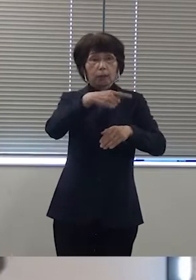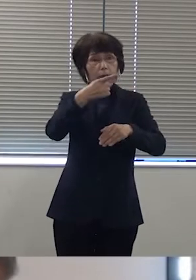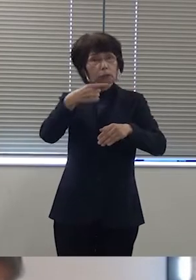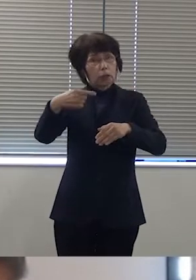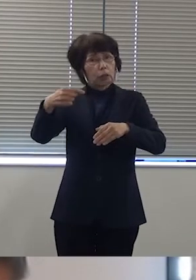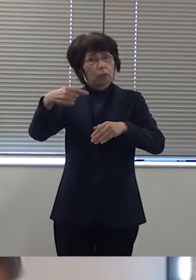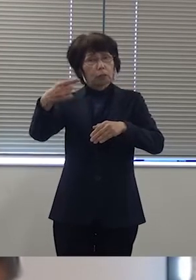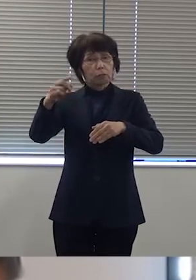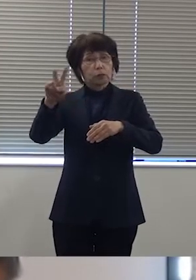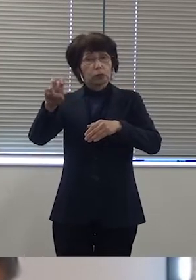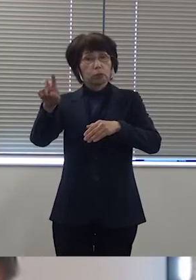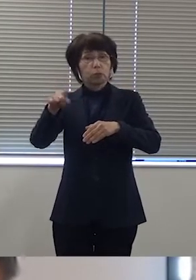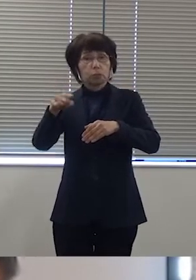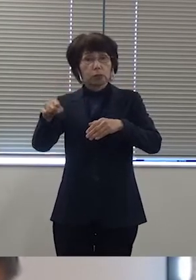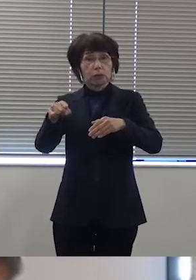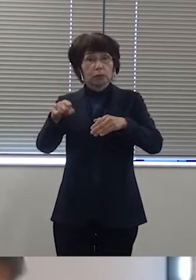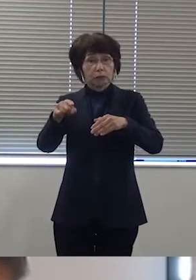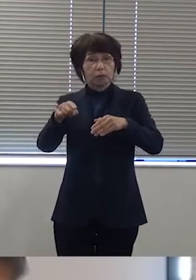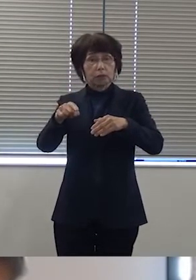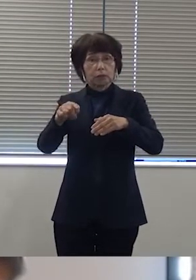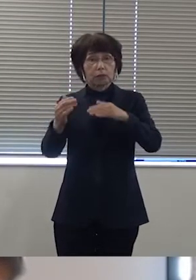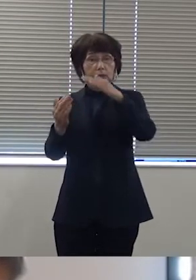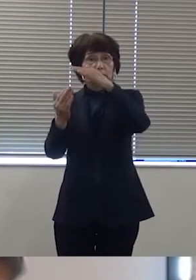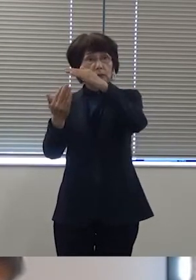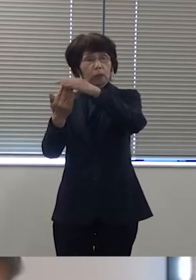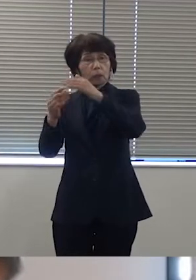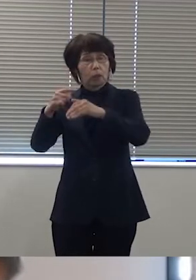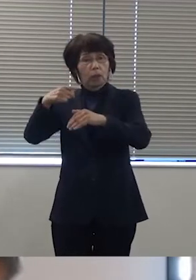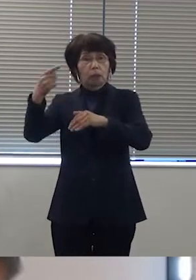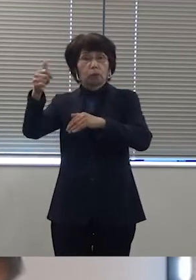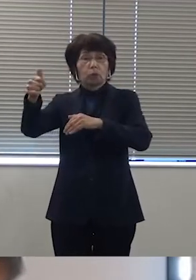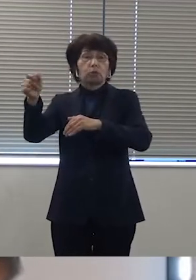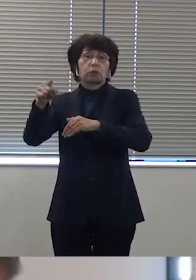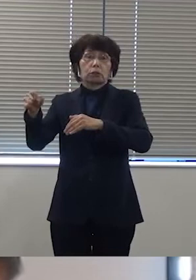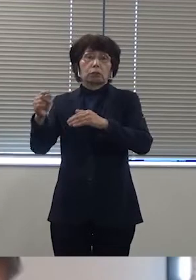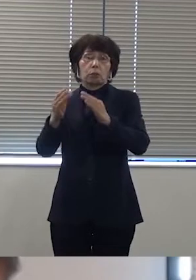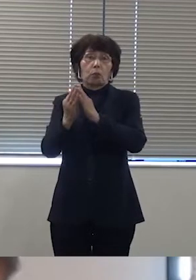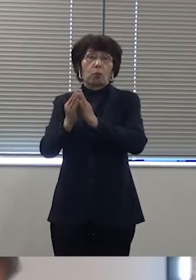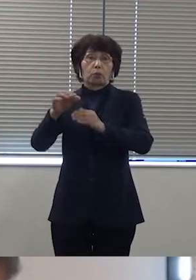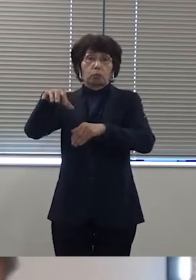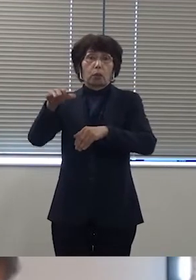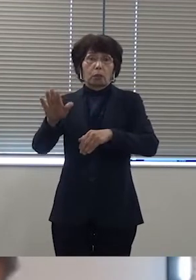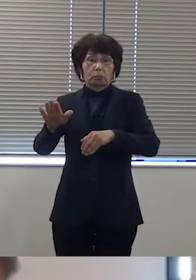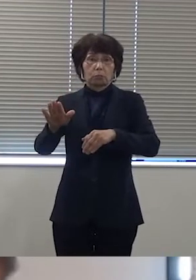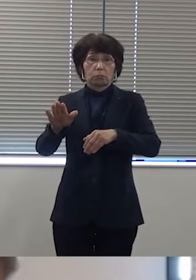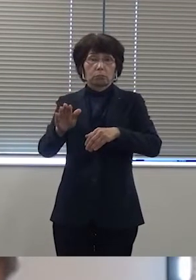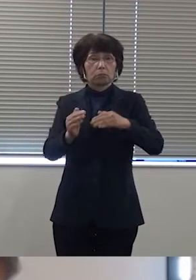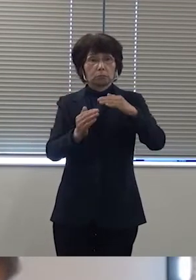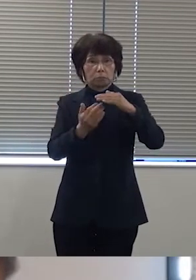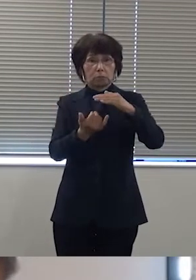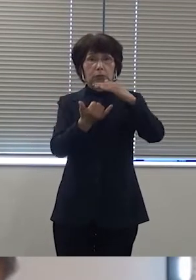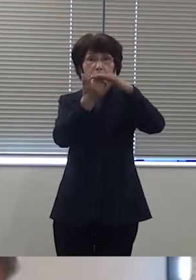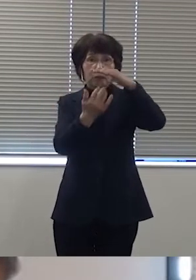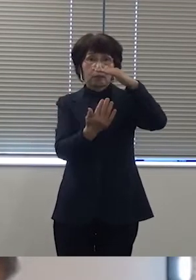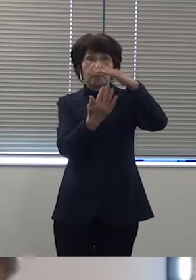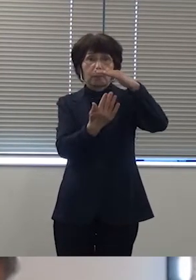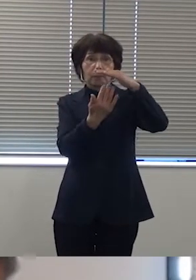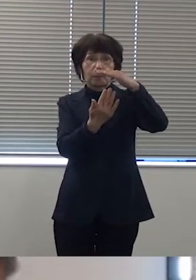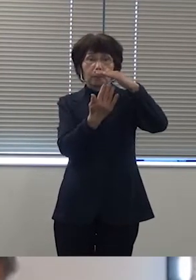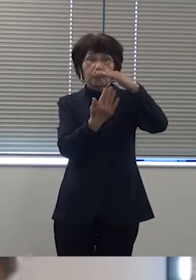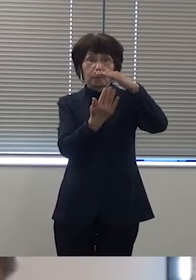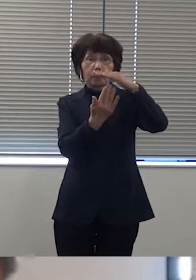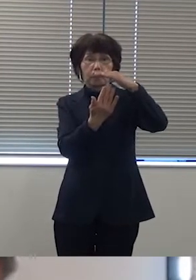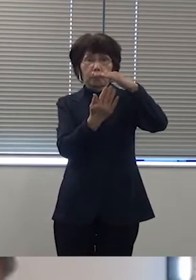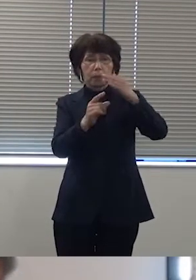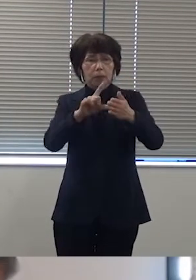あの例えば定員割れのところを見てもですね、まあ、地域によってものすごく異なってますので、定員割れがものすごく大